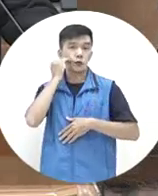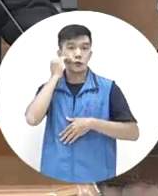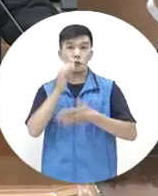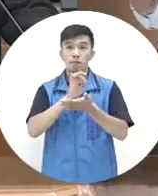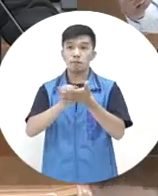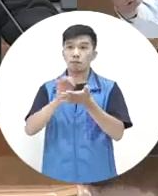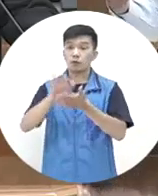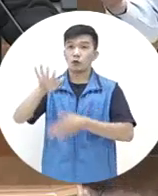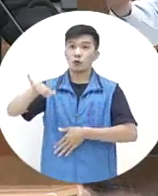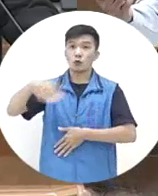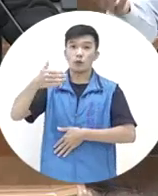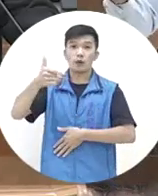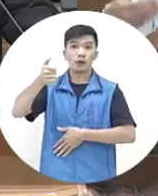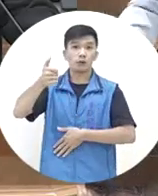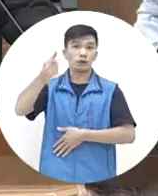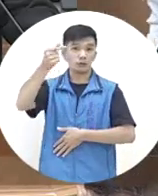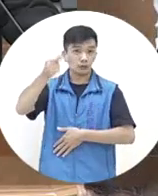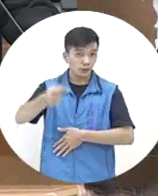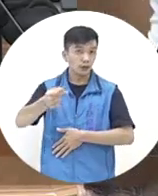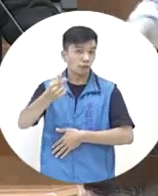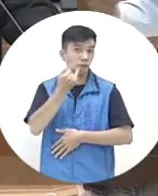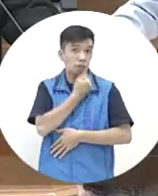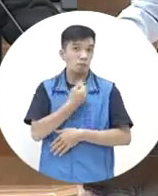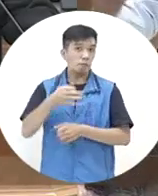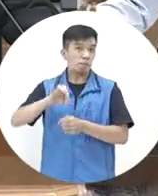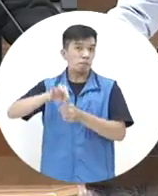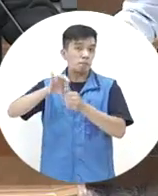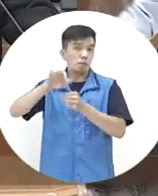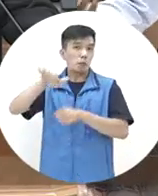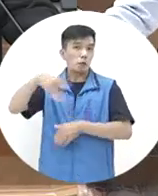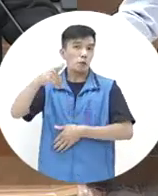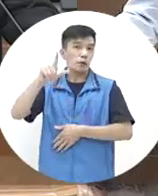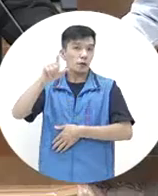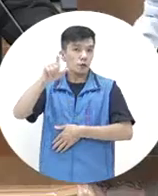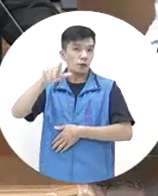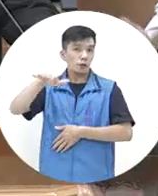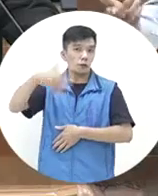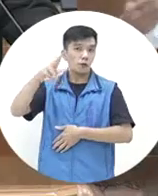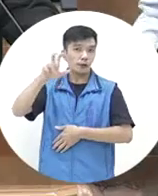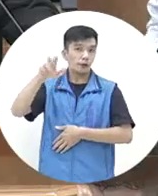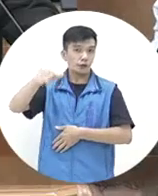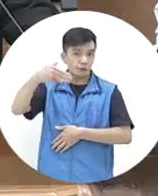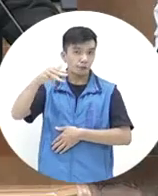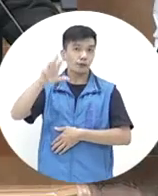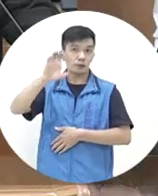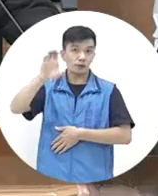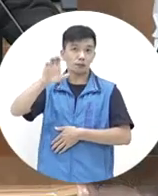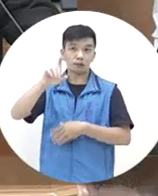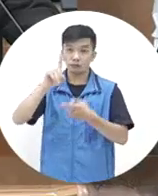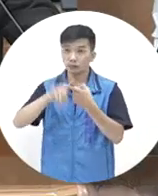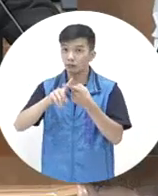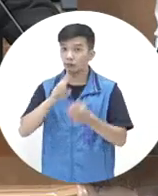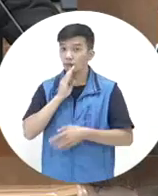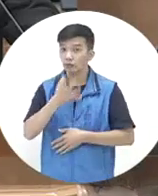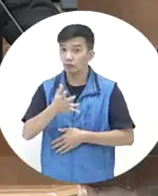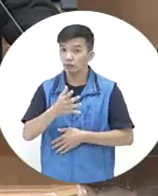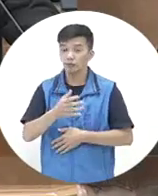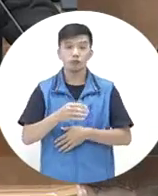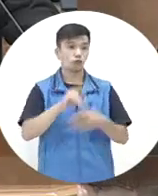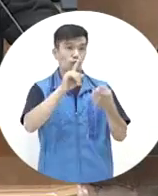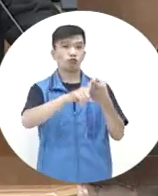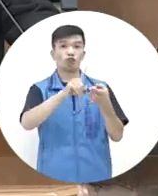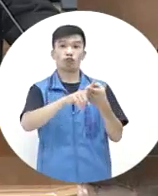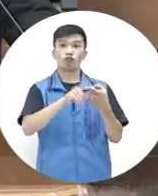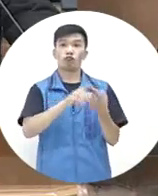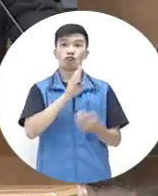照来讲，你可能要变560亿、570亿、580亿、590亿，那是这样子吗？ 没有错， 是吗？ 是啊，